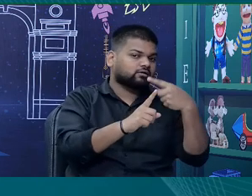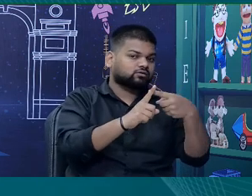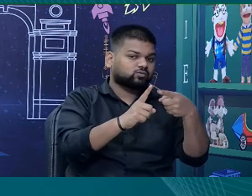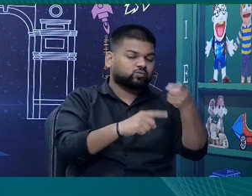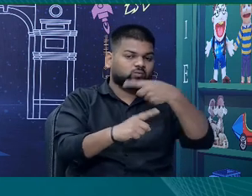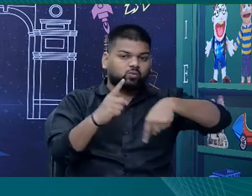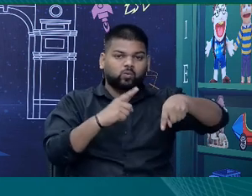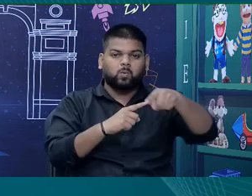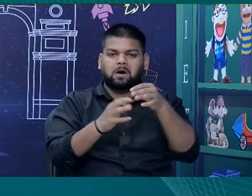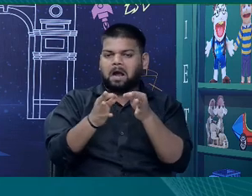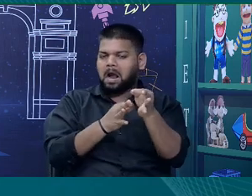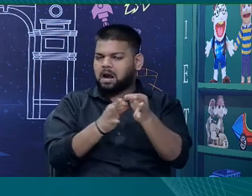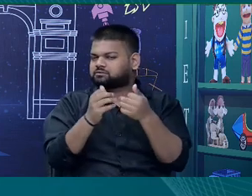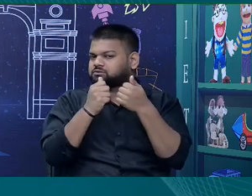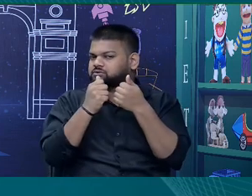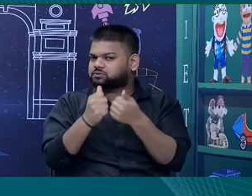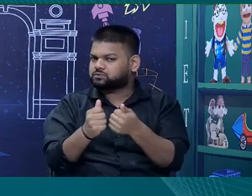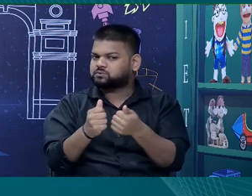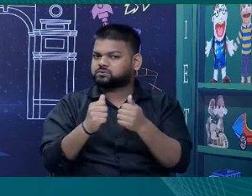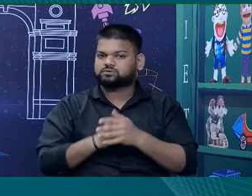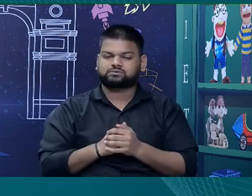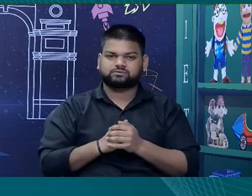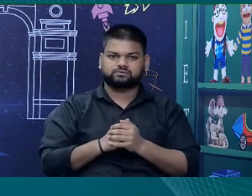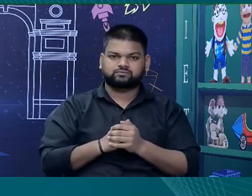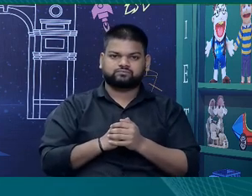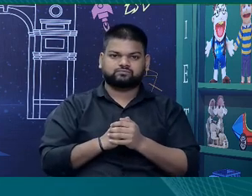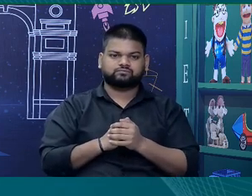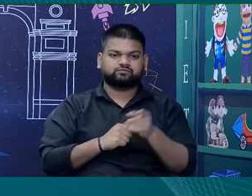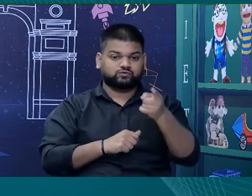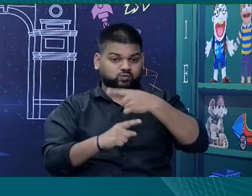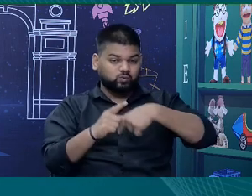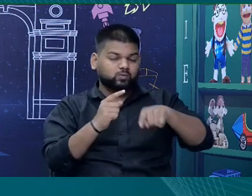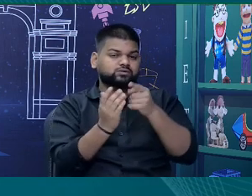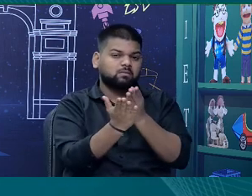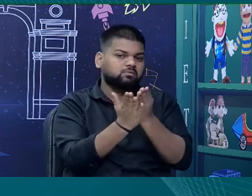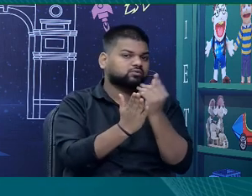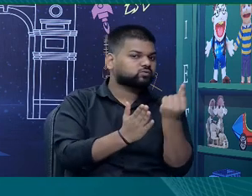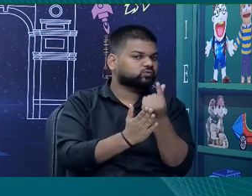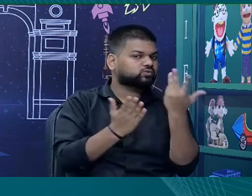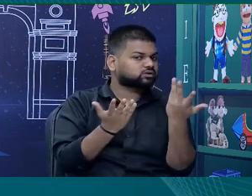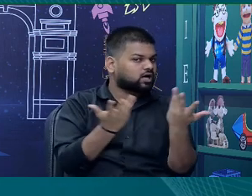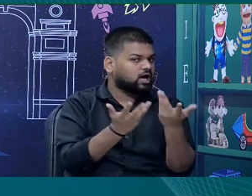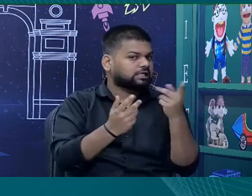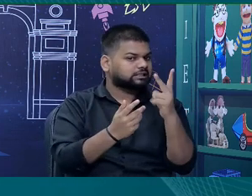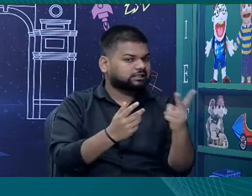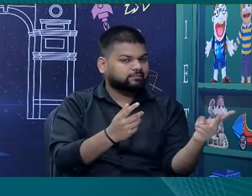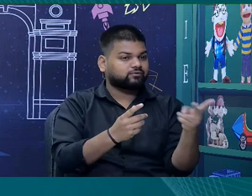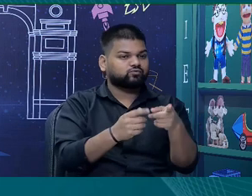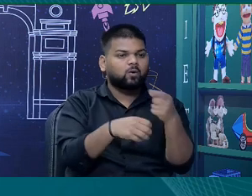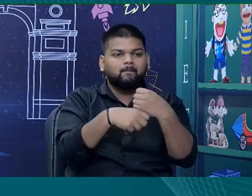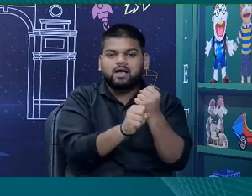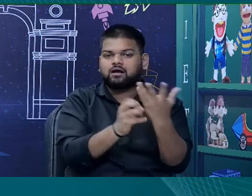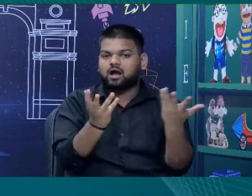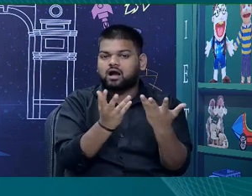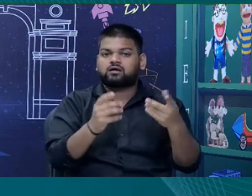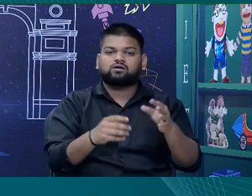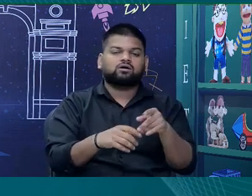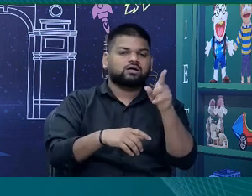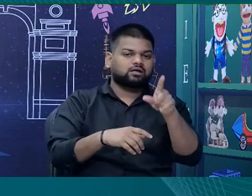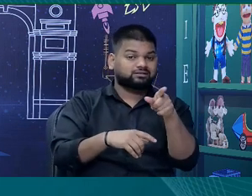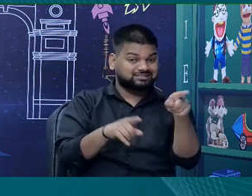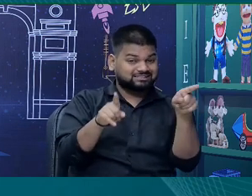अब तक उन्होंने समझने का प्रयास किया की अलजेब्राइक एक्सप्रेशंस क्या होता है इसके मैथर्ड क्या होते हैं कैसे आप फ्रेम कर सकते हैं और अनलाइक या